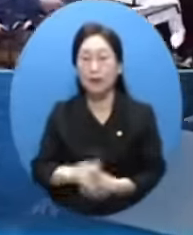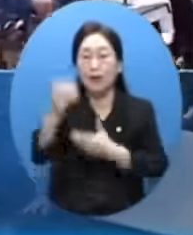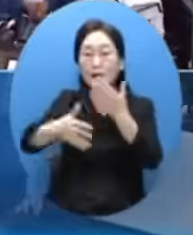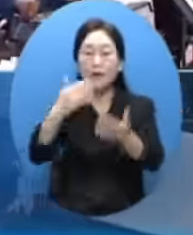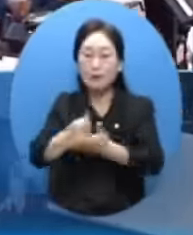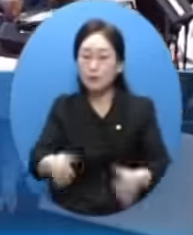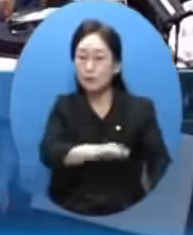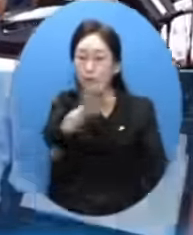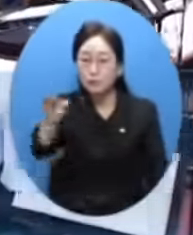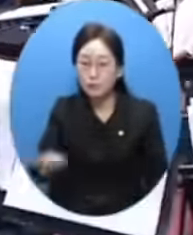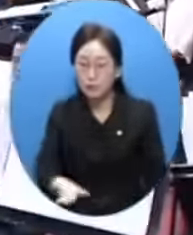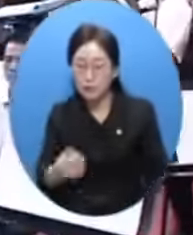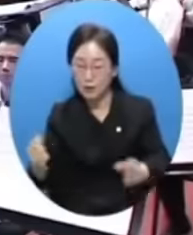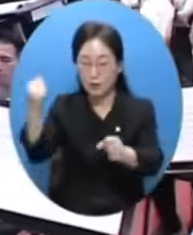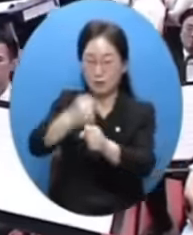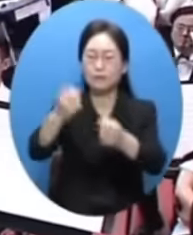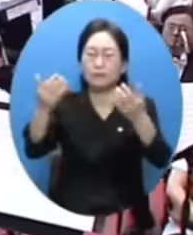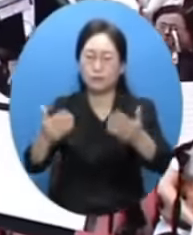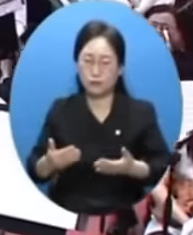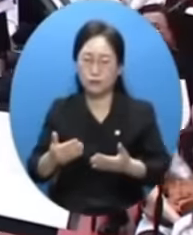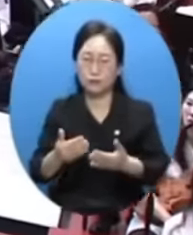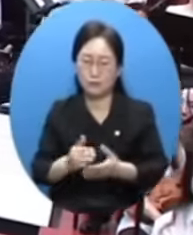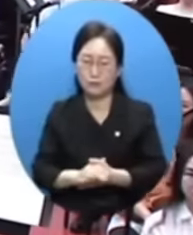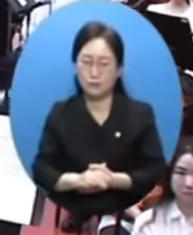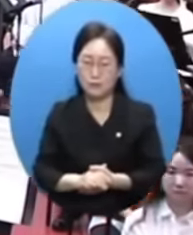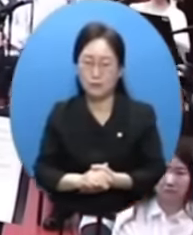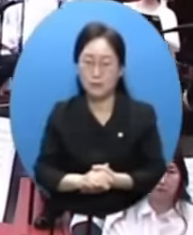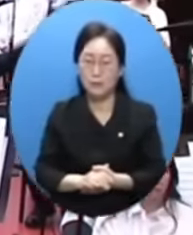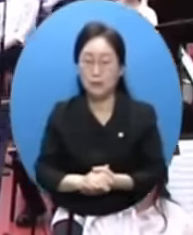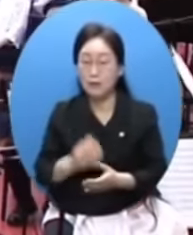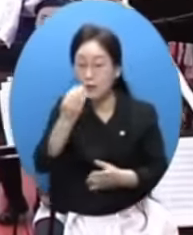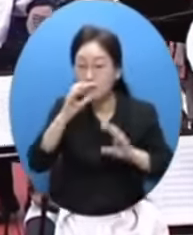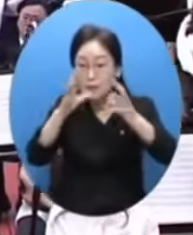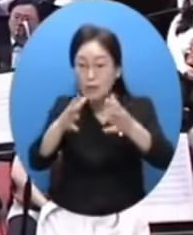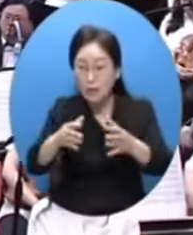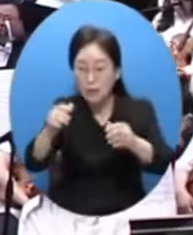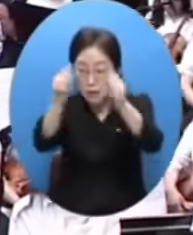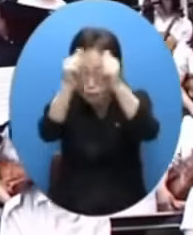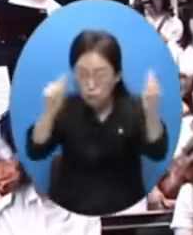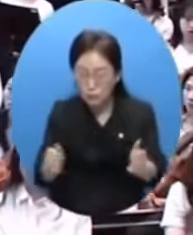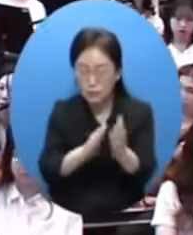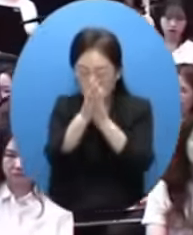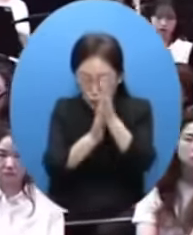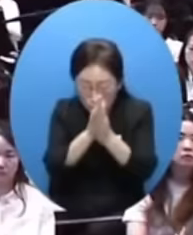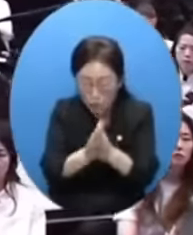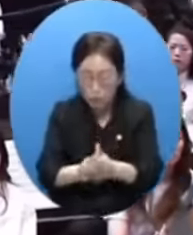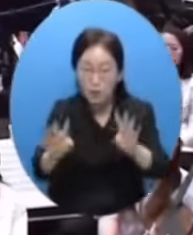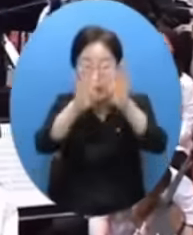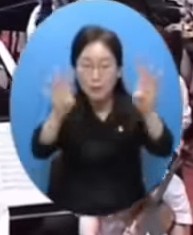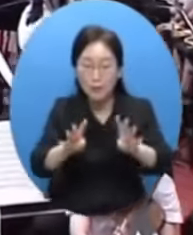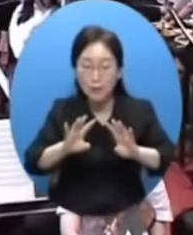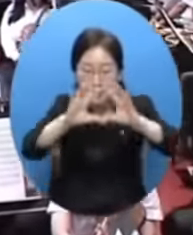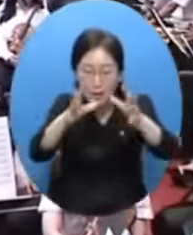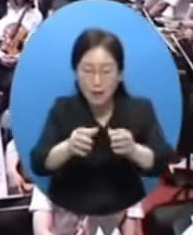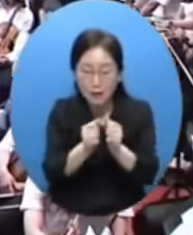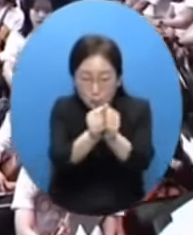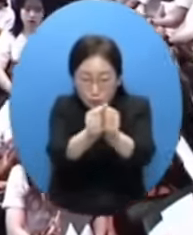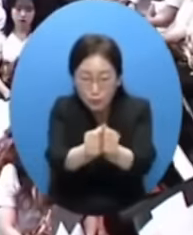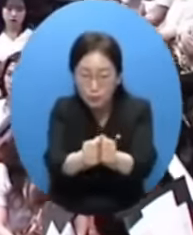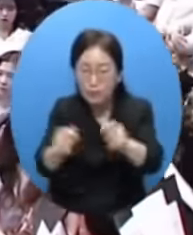하나님 우리를 회복시켜 주신 하나님이신 것입니다. 이스라엘이 우상 숭배해서 바벨론의 포로로 끌려가고 성벽이